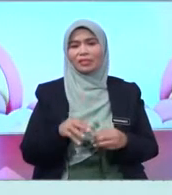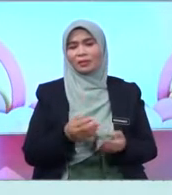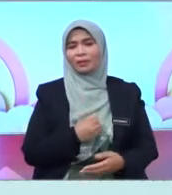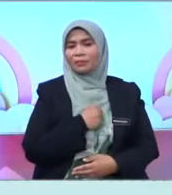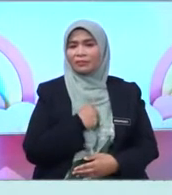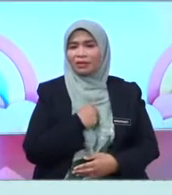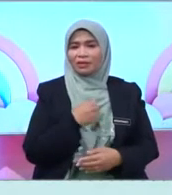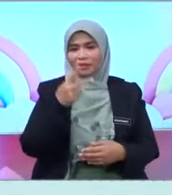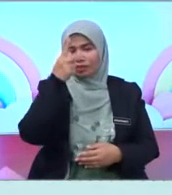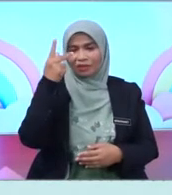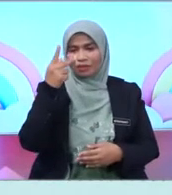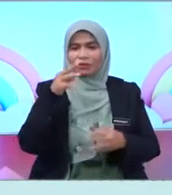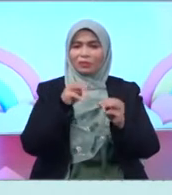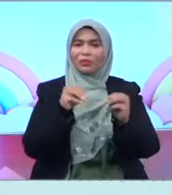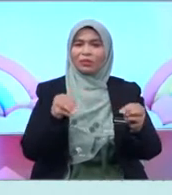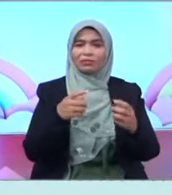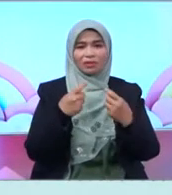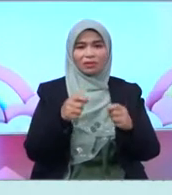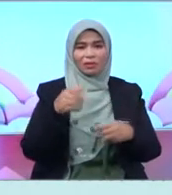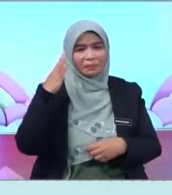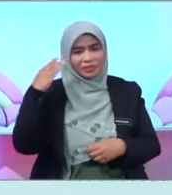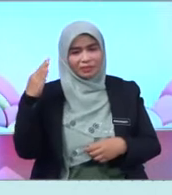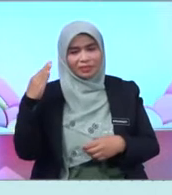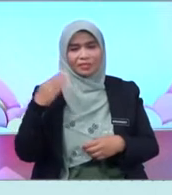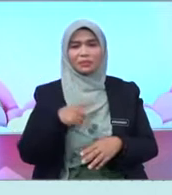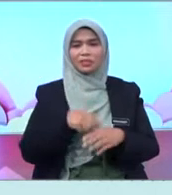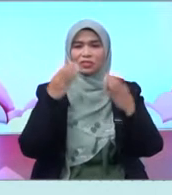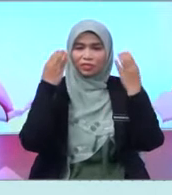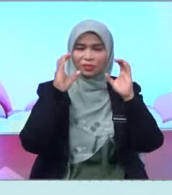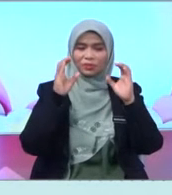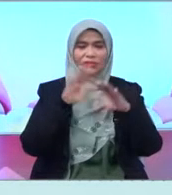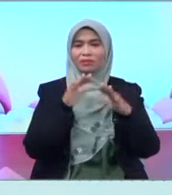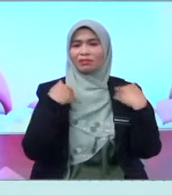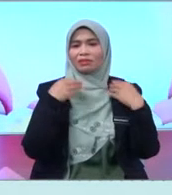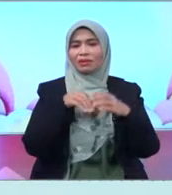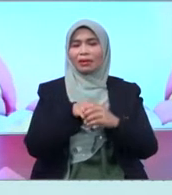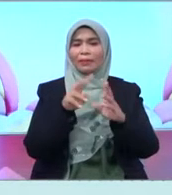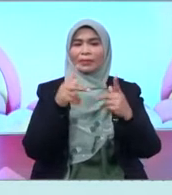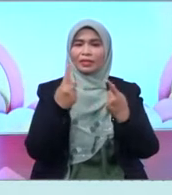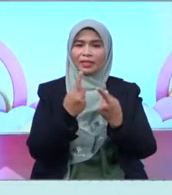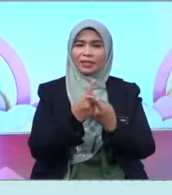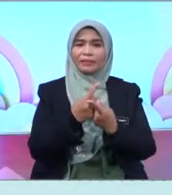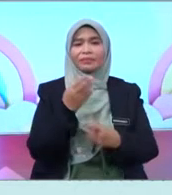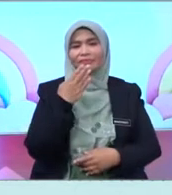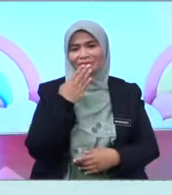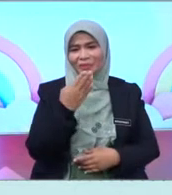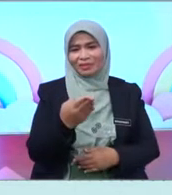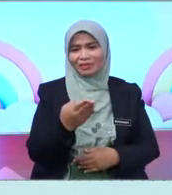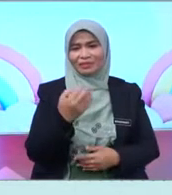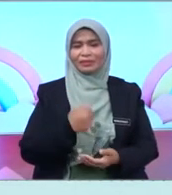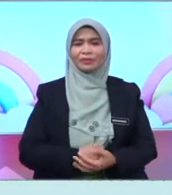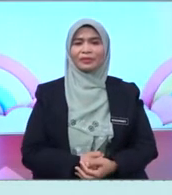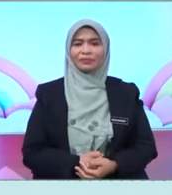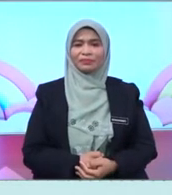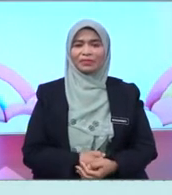buat bising semasa guru TK di dalam ke Oh iya betul Hamid Amira pandai oh kasihku sama meski